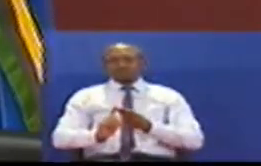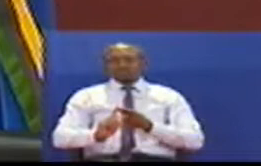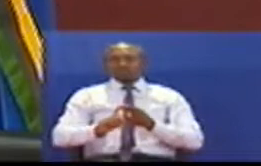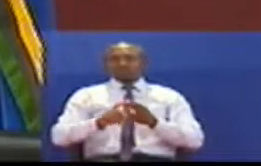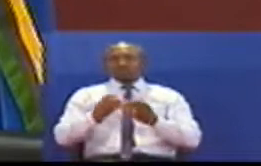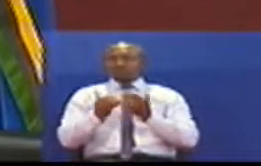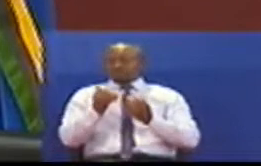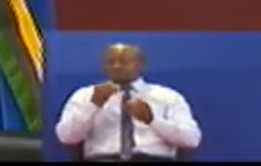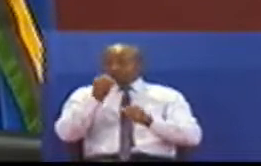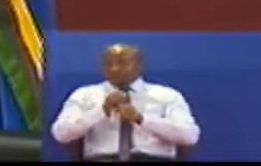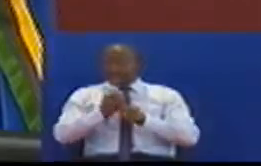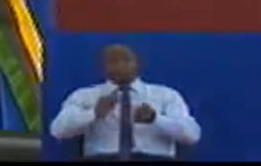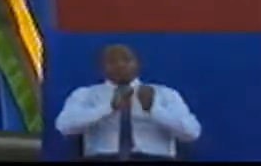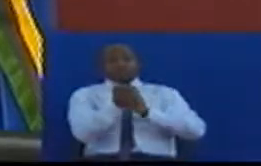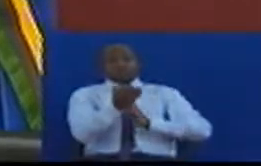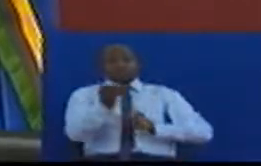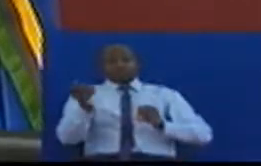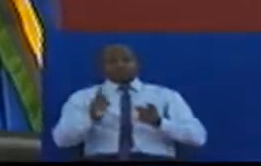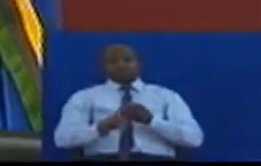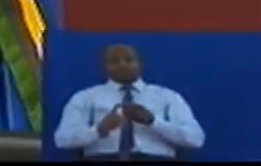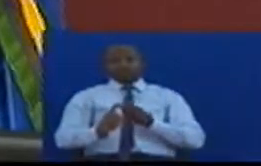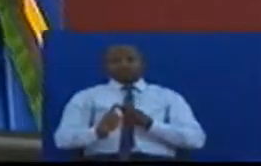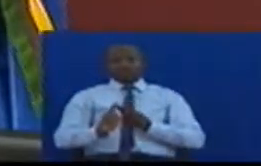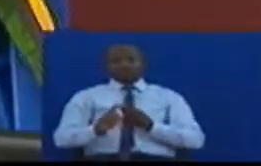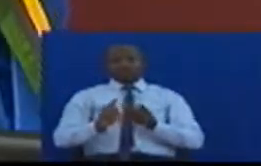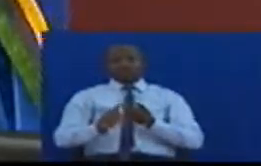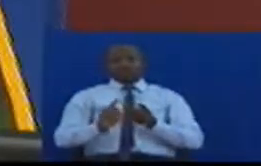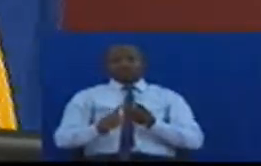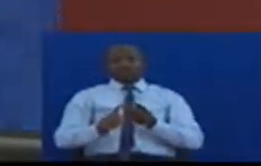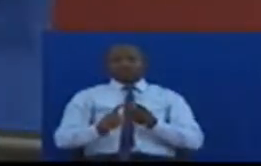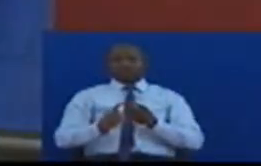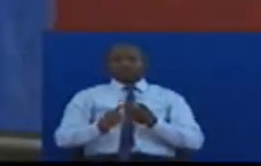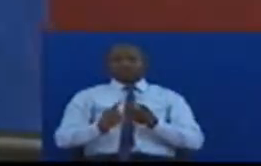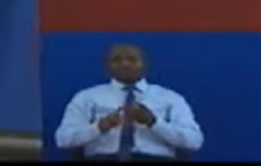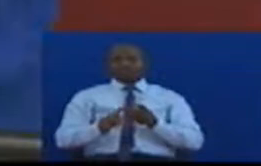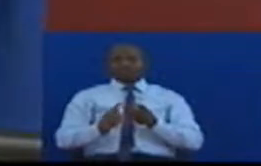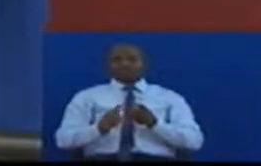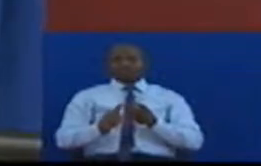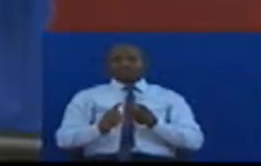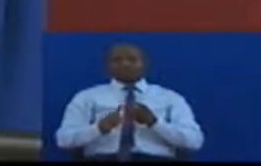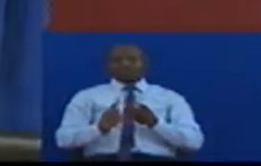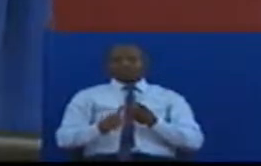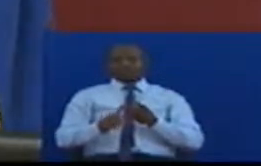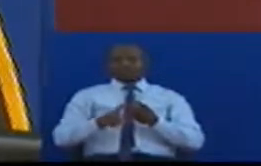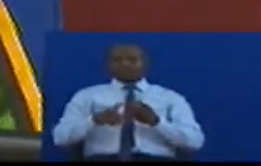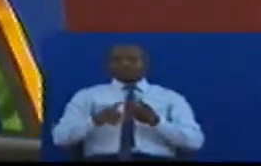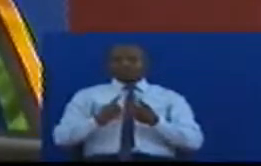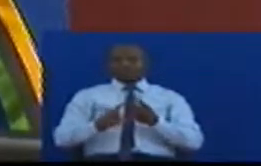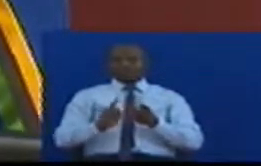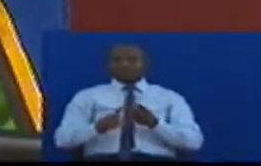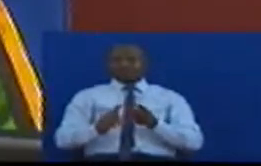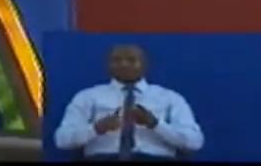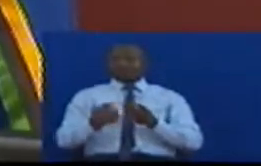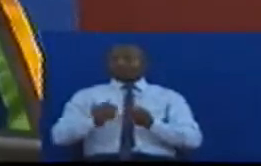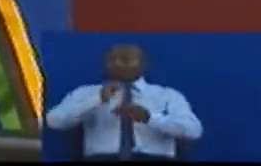kufanya mabadiliko yoyote yale. Pendekezo lolote halikataliwi, lakini liwe at least watu waone ni kitu gani ambacho unapenda. Na hakika wabunge wengi